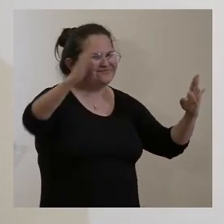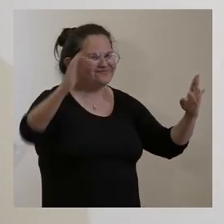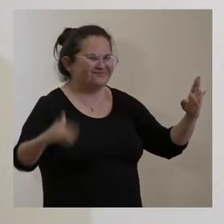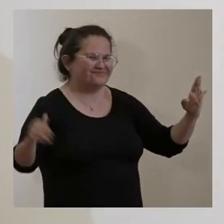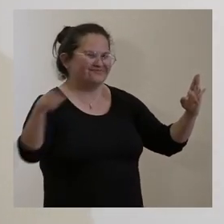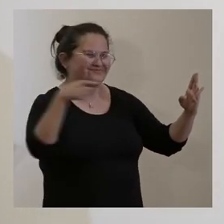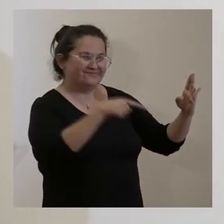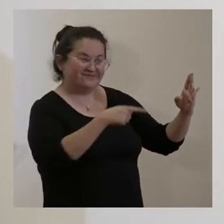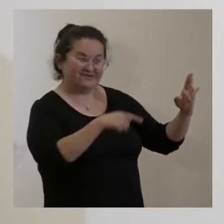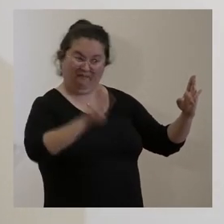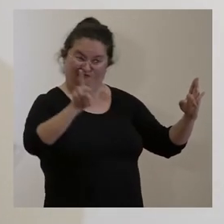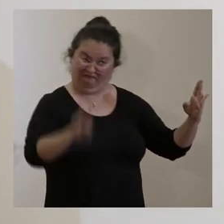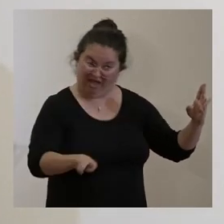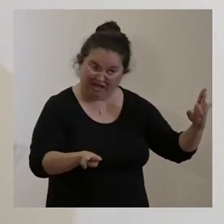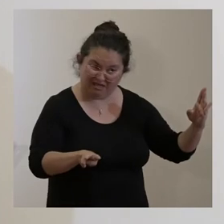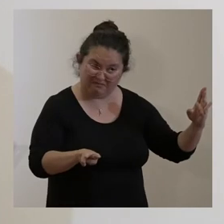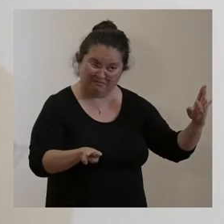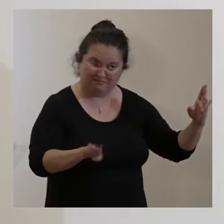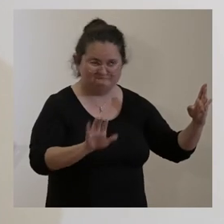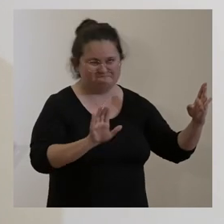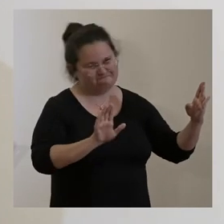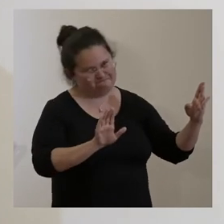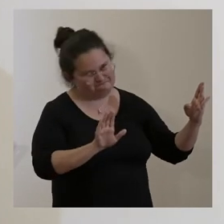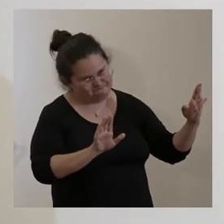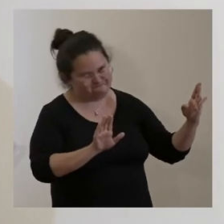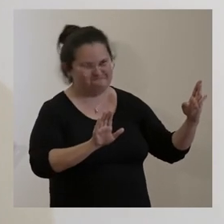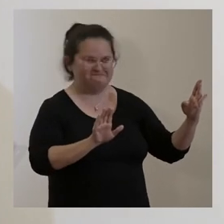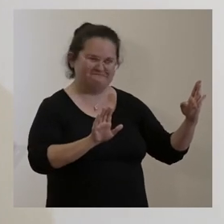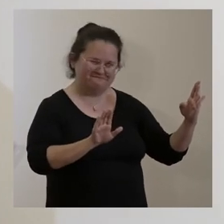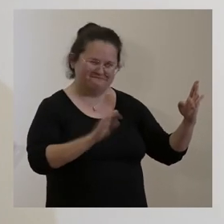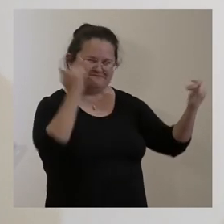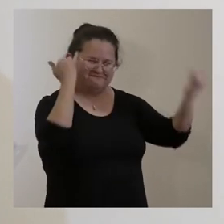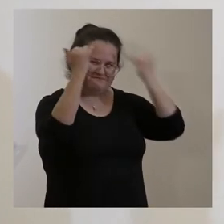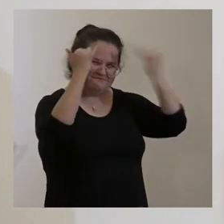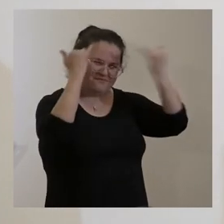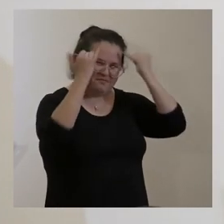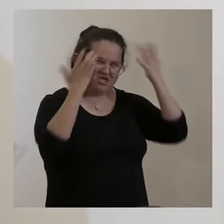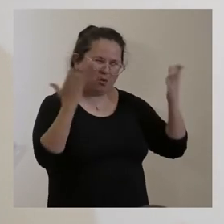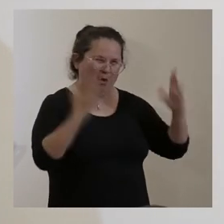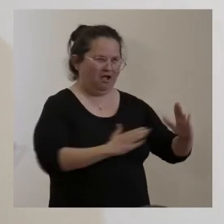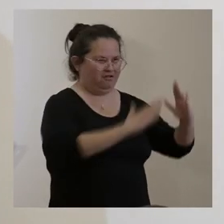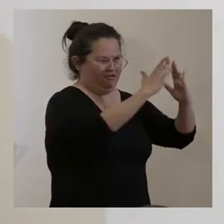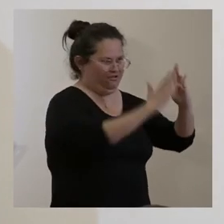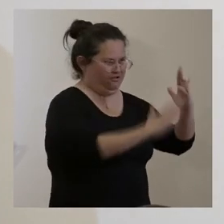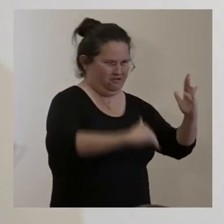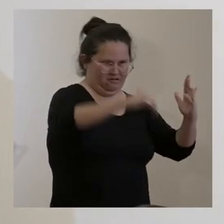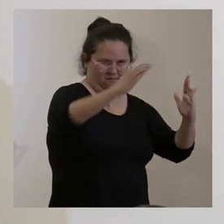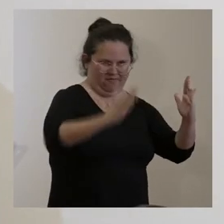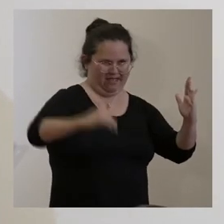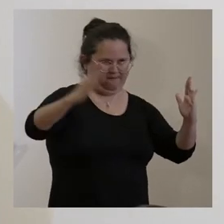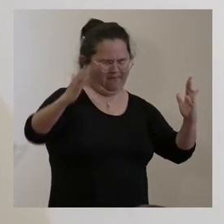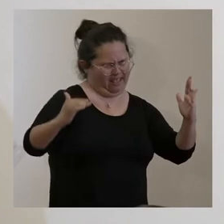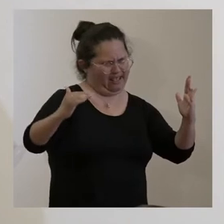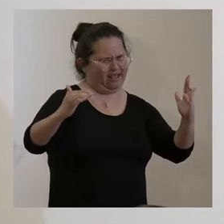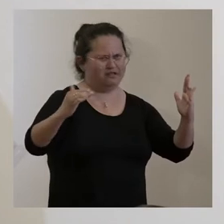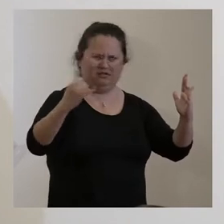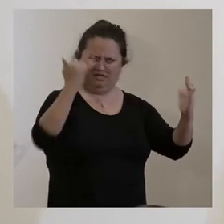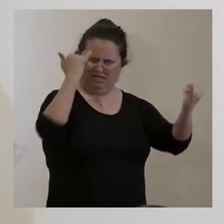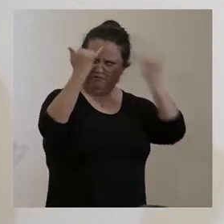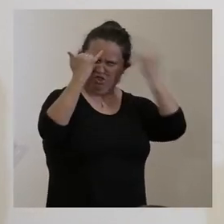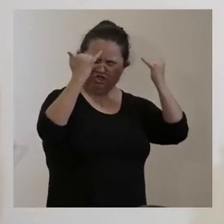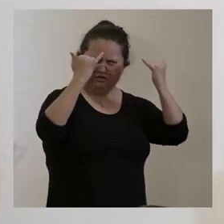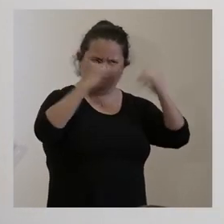imaginer des montagnes qui, sur leur versant maritime, sont effectivement très raides,